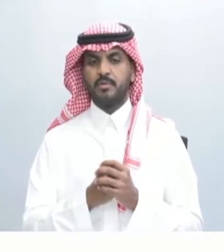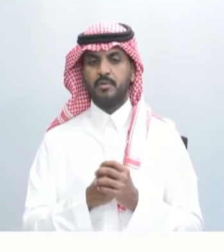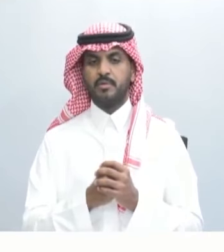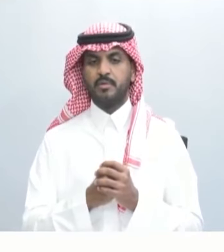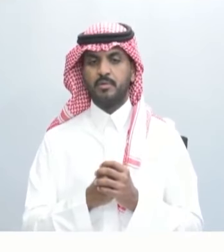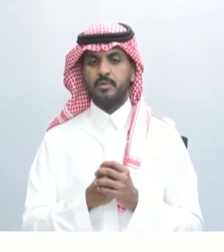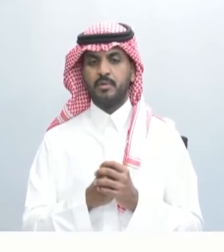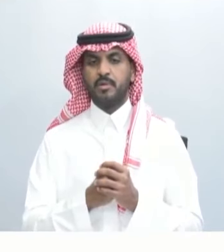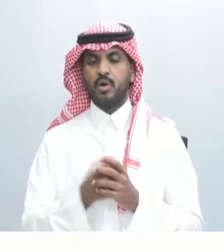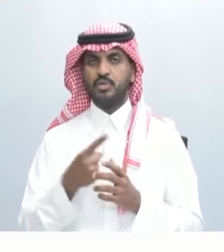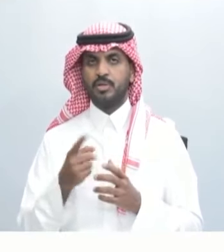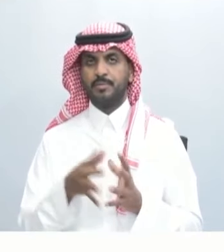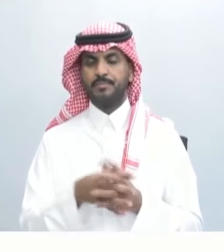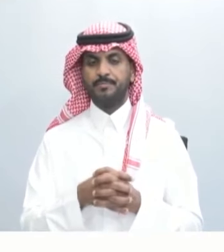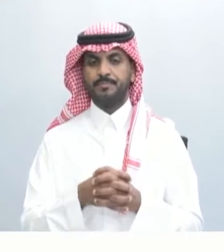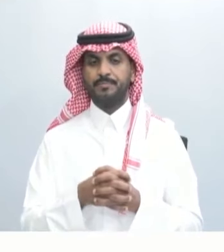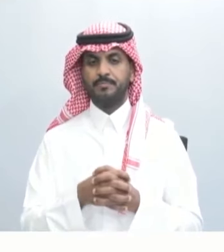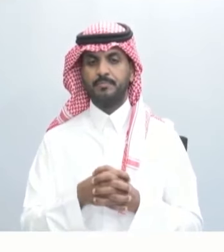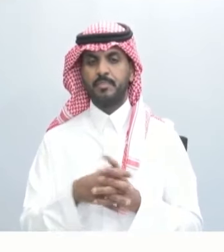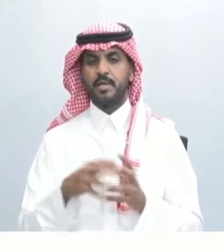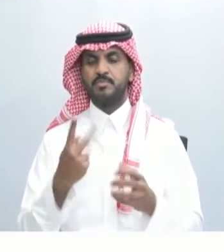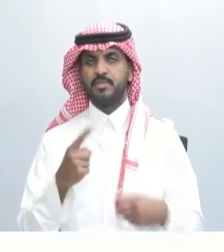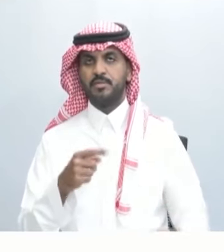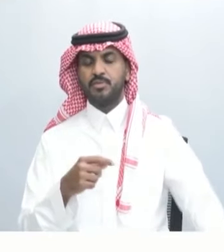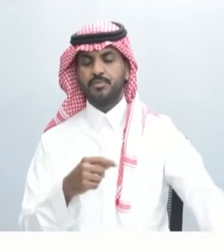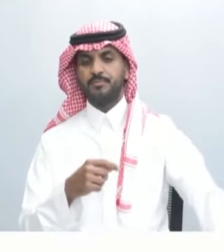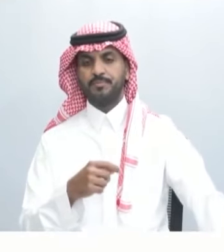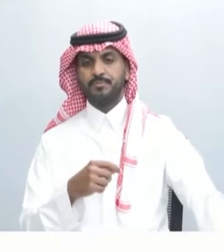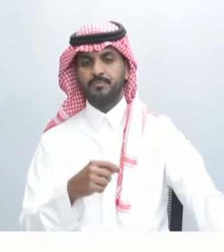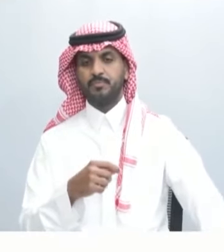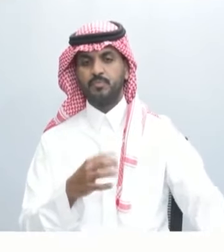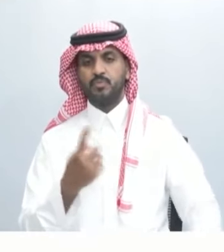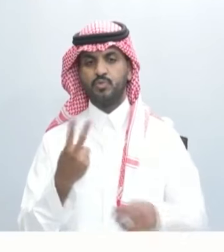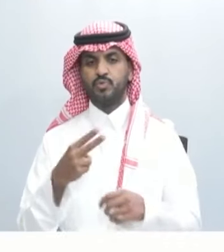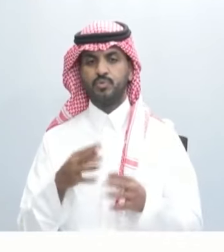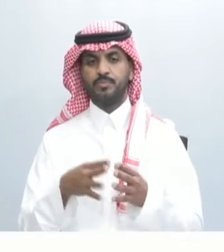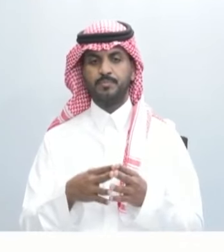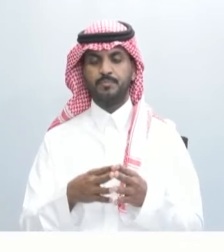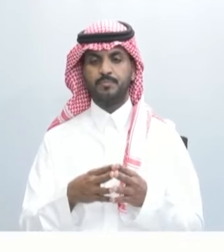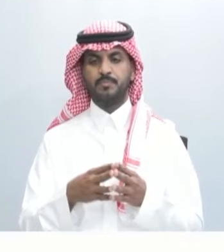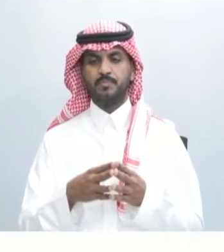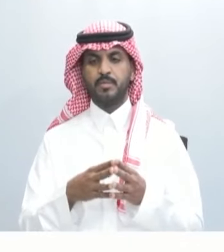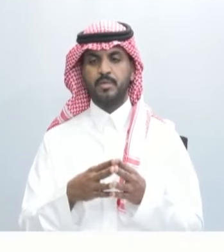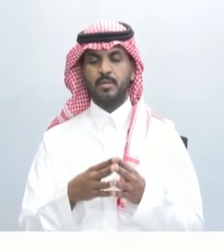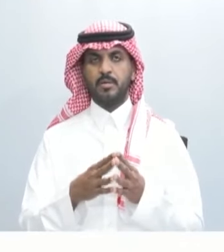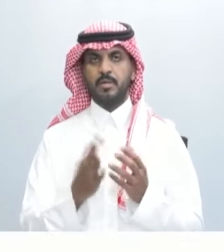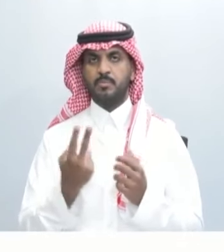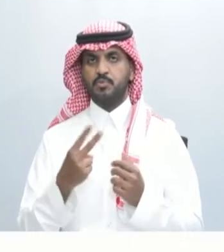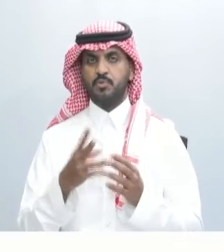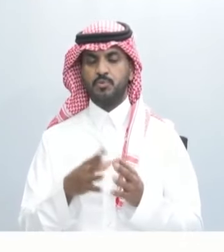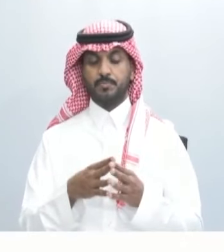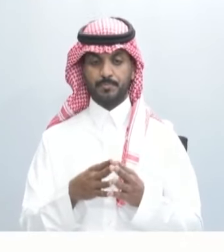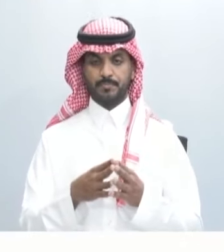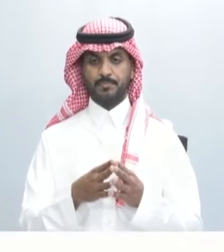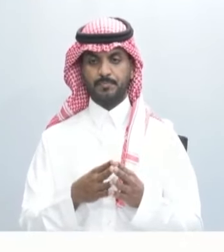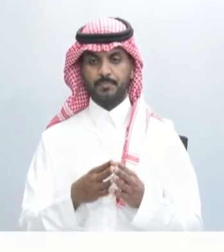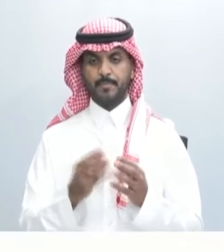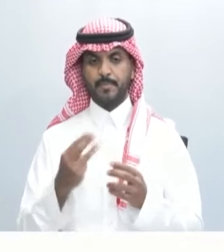عشره خمسه عشر عشرون خمسه وعشرون